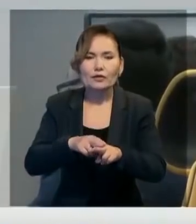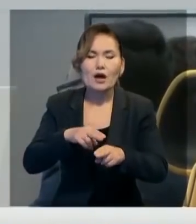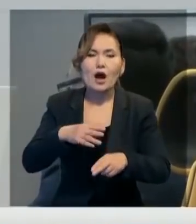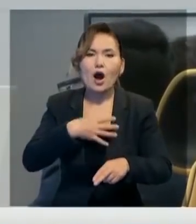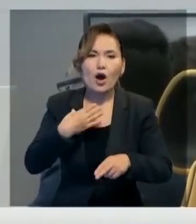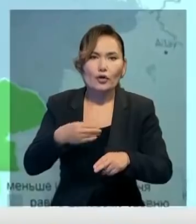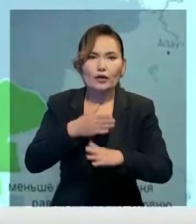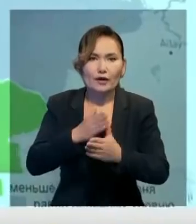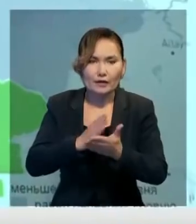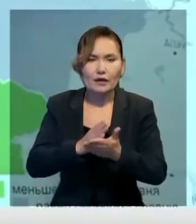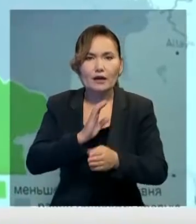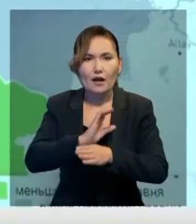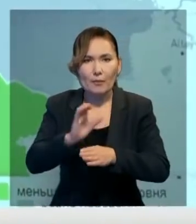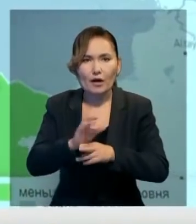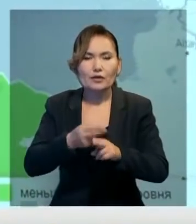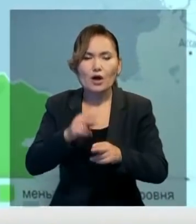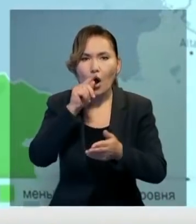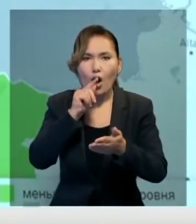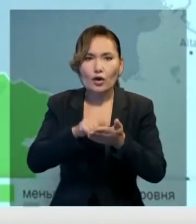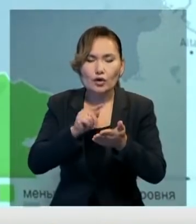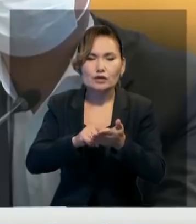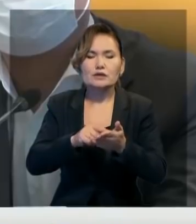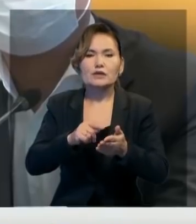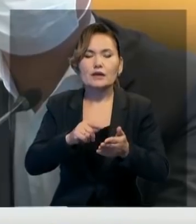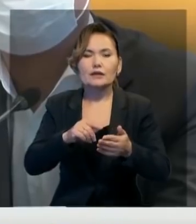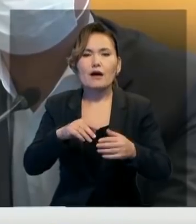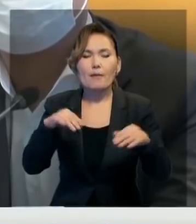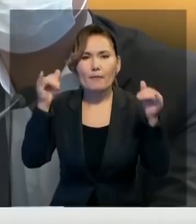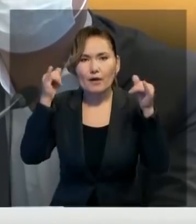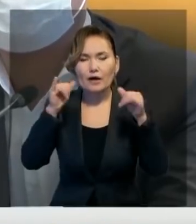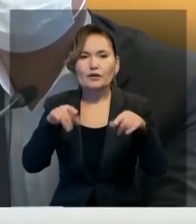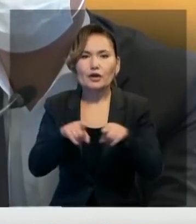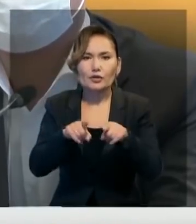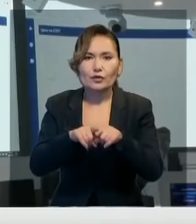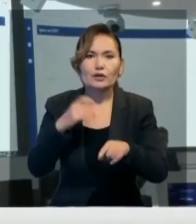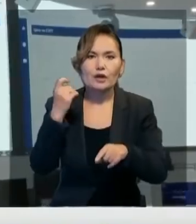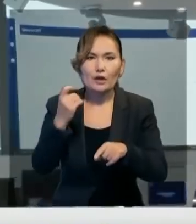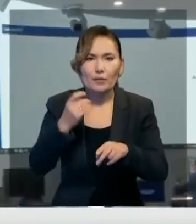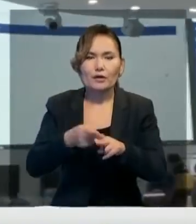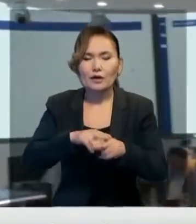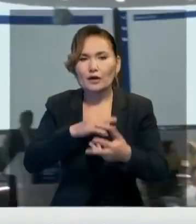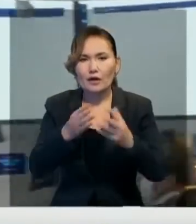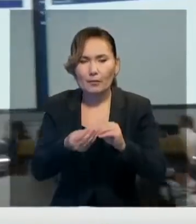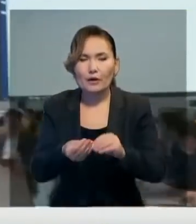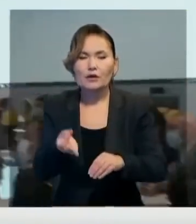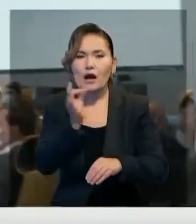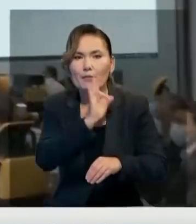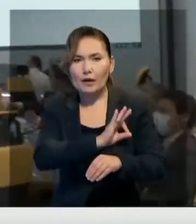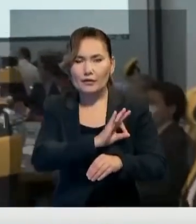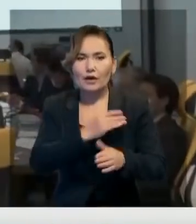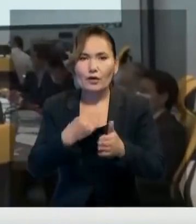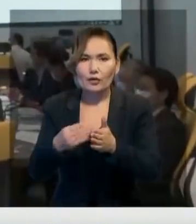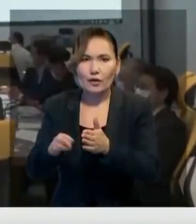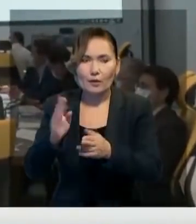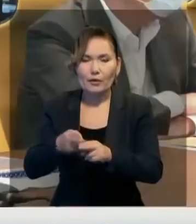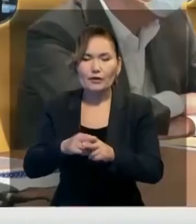тарту кәсіпорындарына, құс және мал шаруашылығымен айналысып жатқан шаруашылықтарға өткізу үшін пайдаланылады. Мұның бәрі